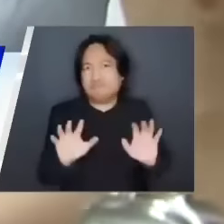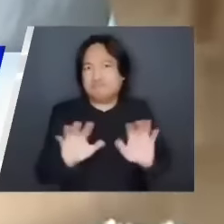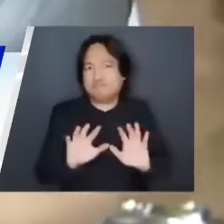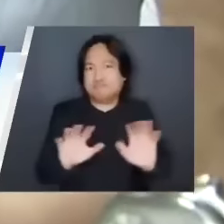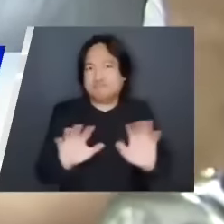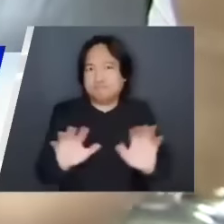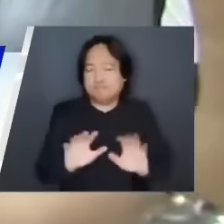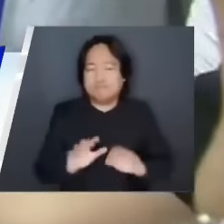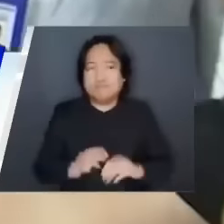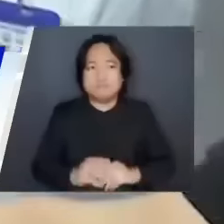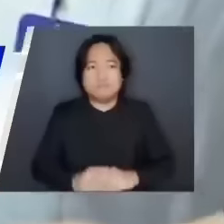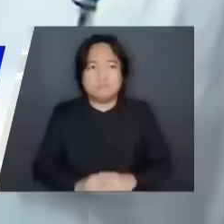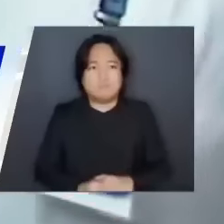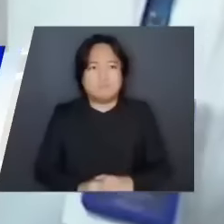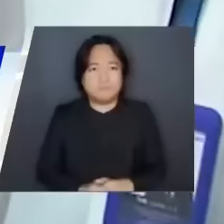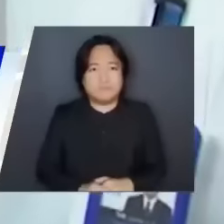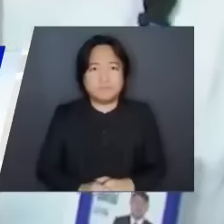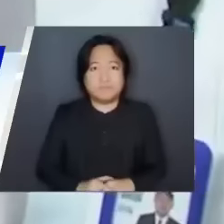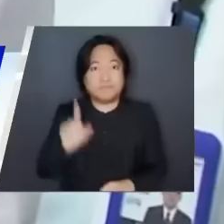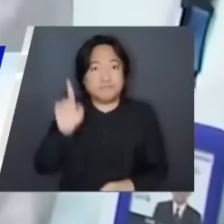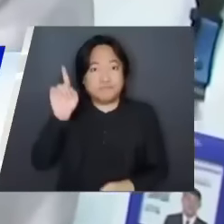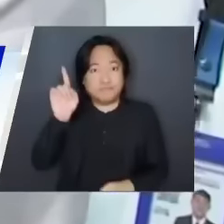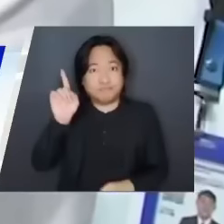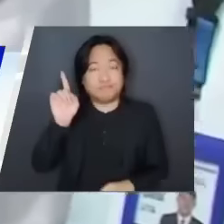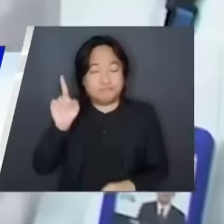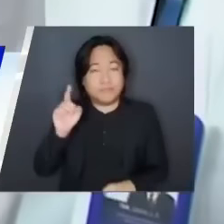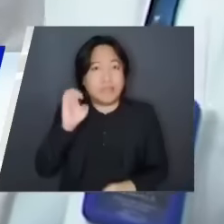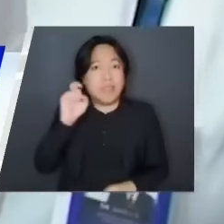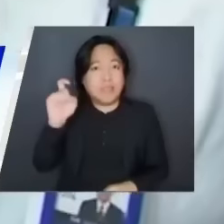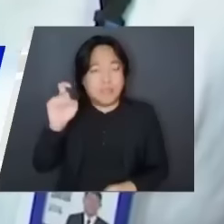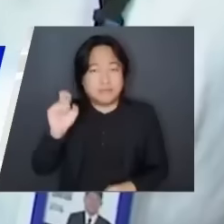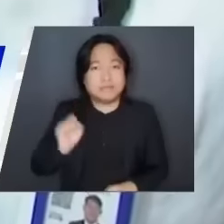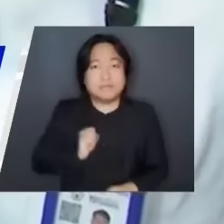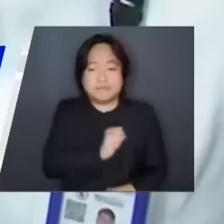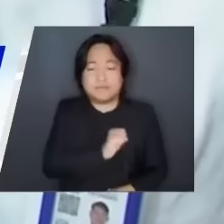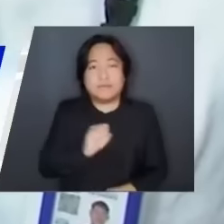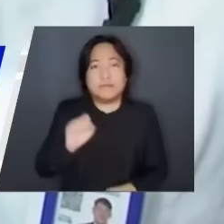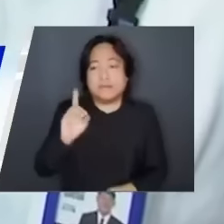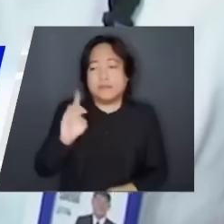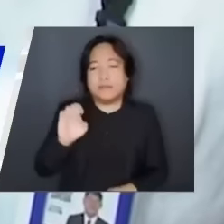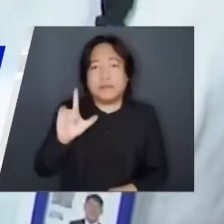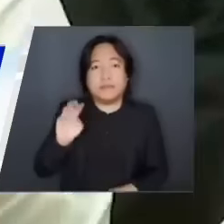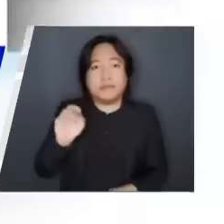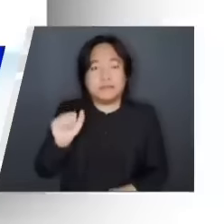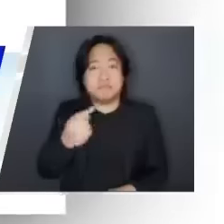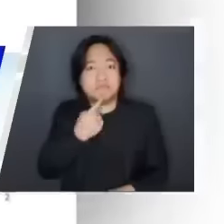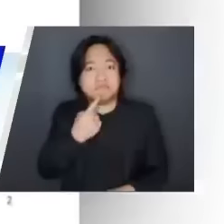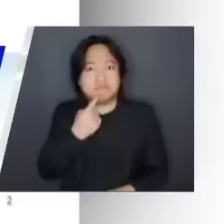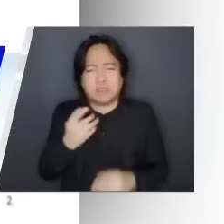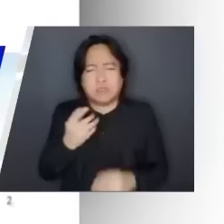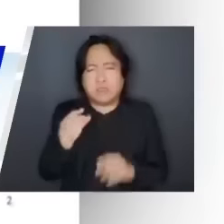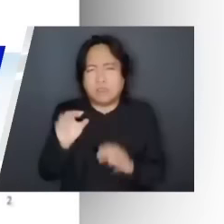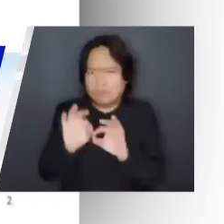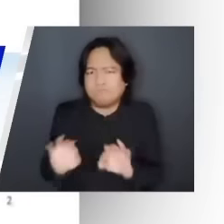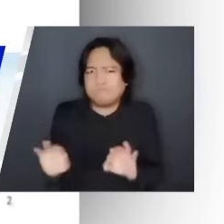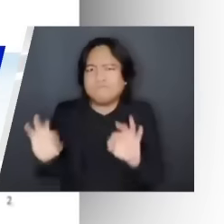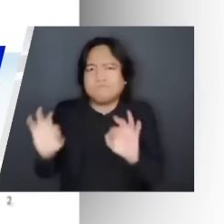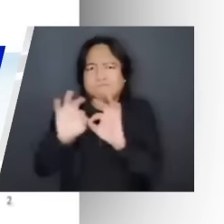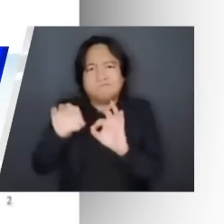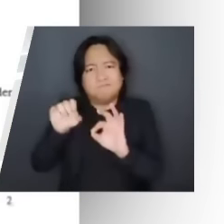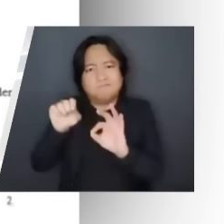sure the complaint merits na dito sa lower house and then sa upper house to make time. Ang grounds of